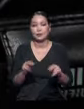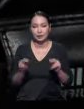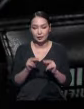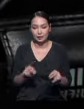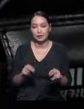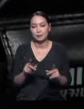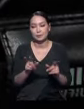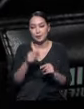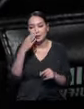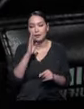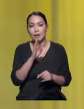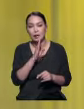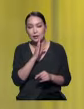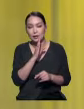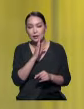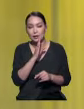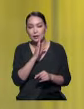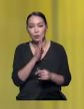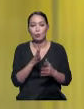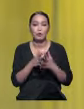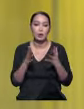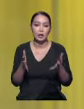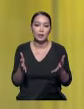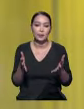родителей, провели более